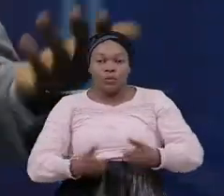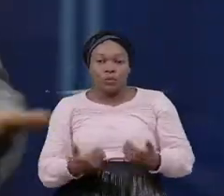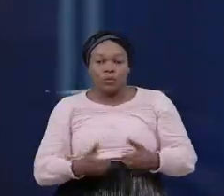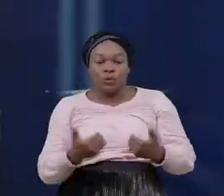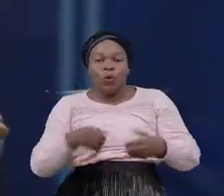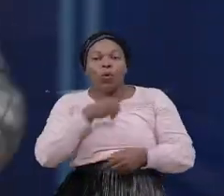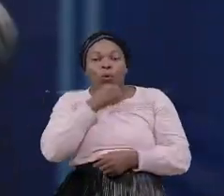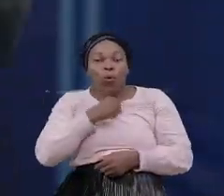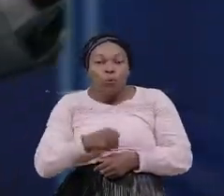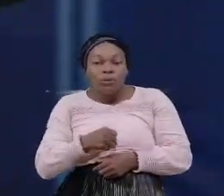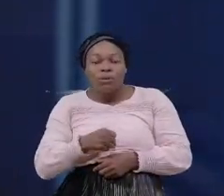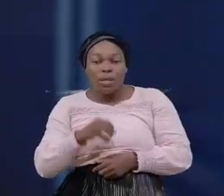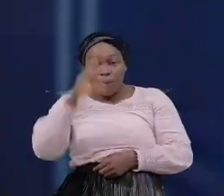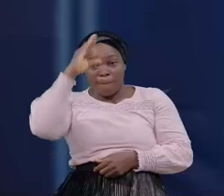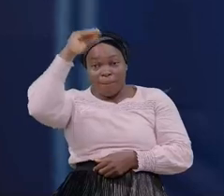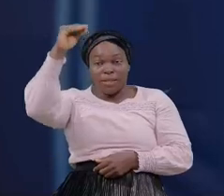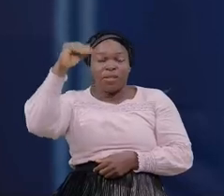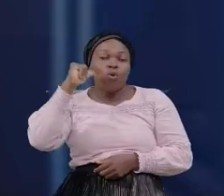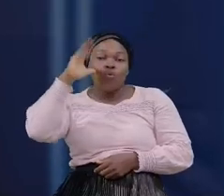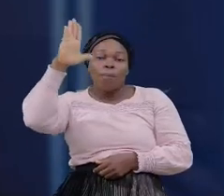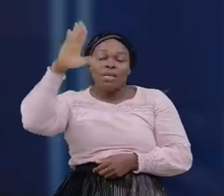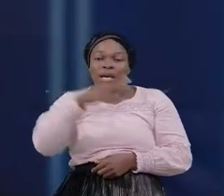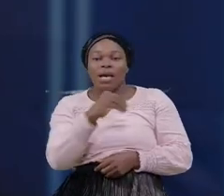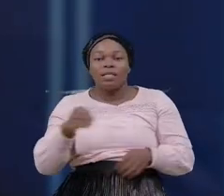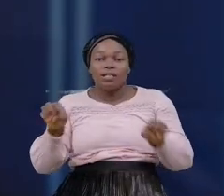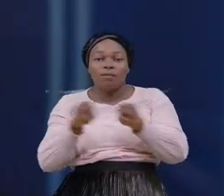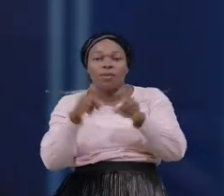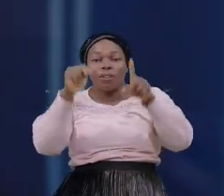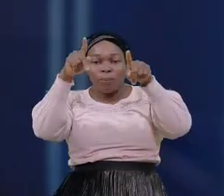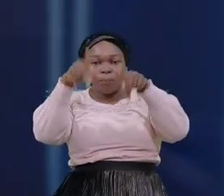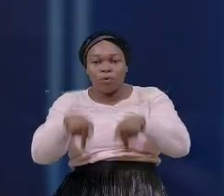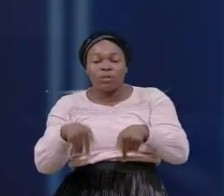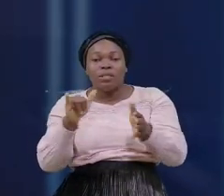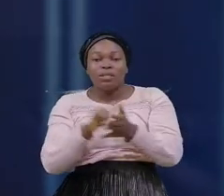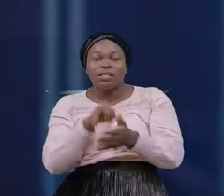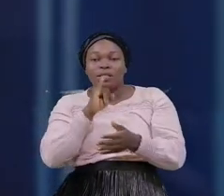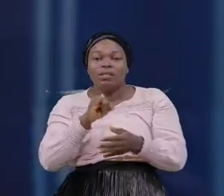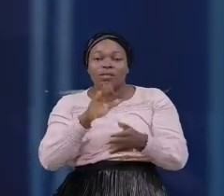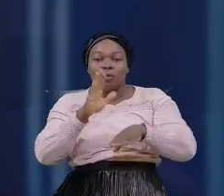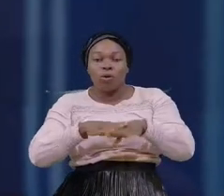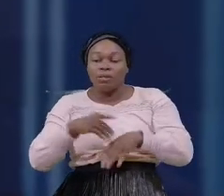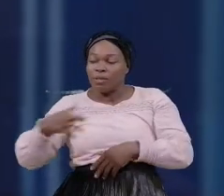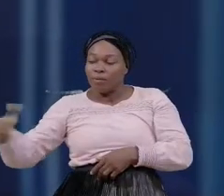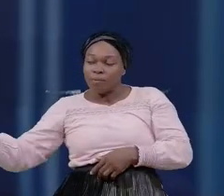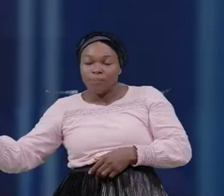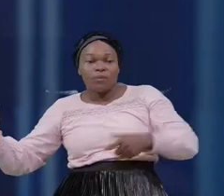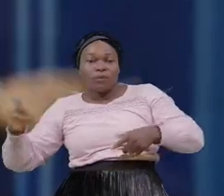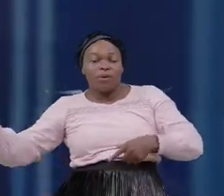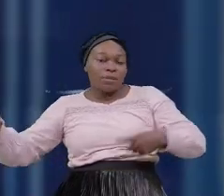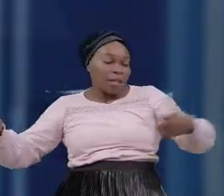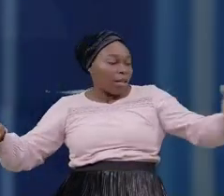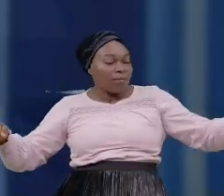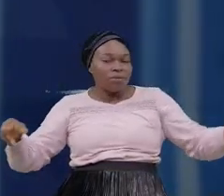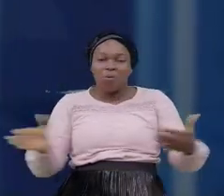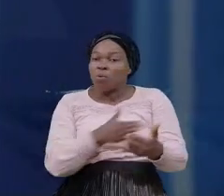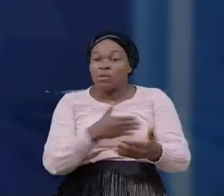âgée, homme ou femme, et toute personne qui est à ce côté ou l'autre bord, quelle que soit la